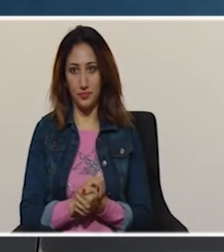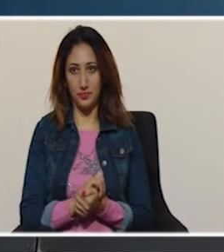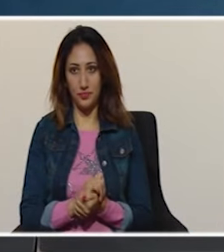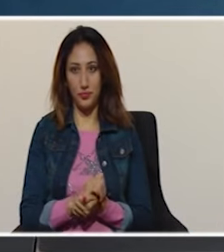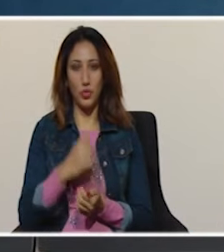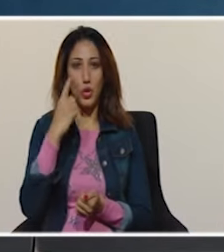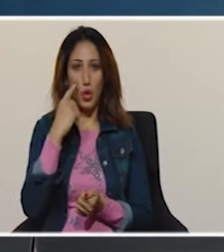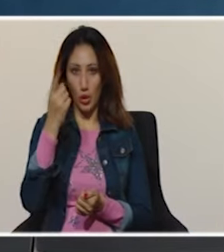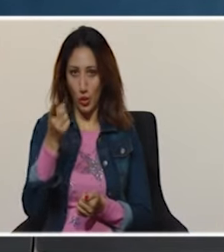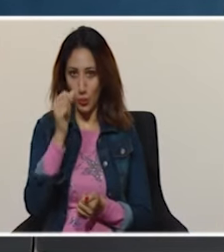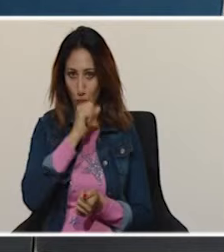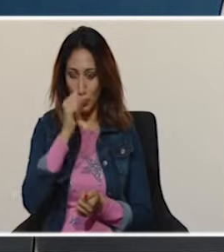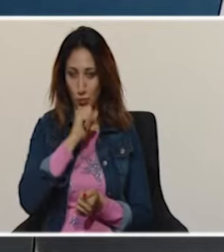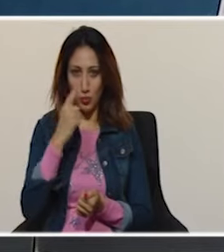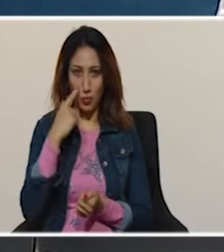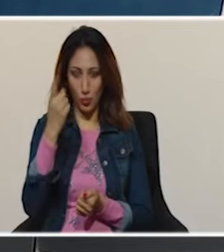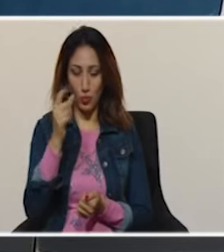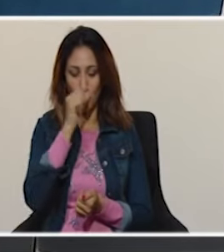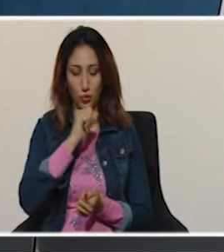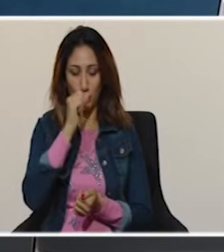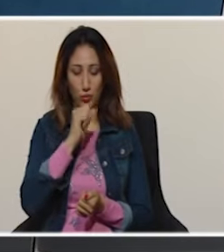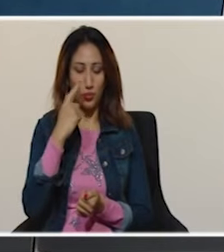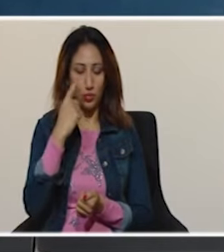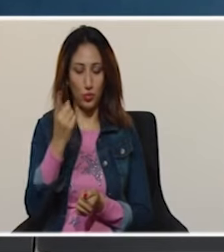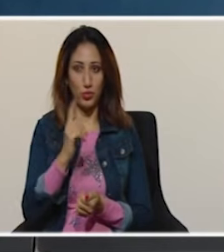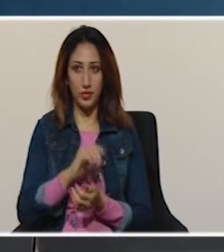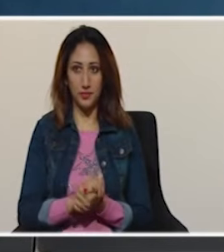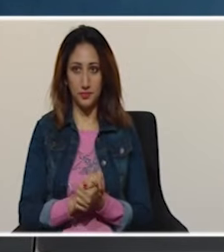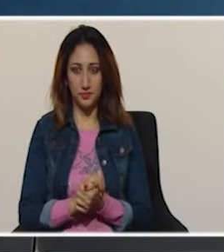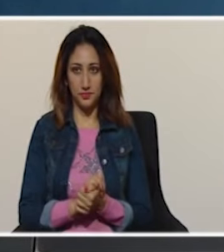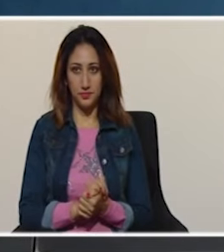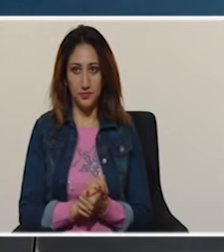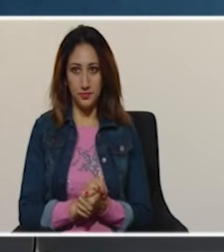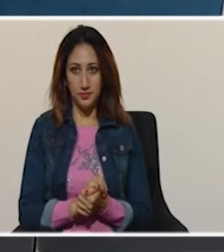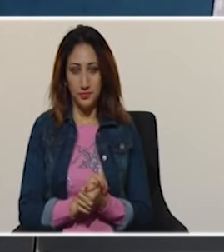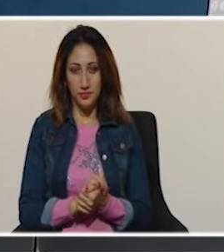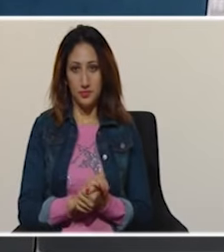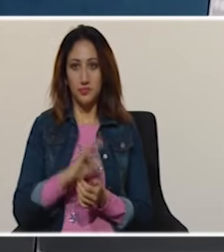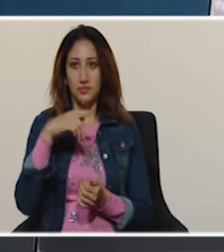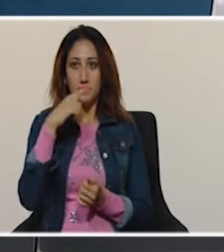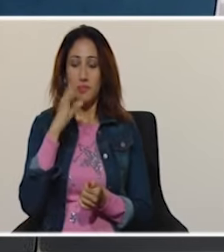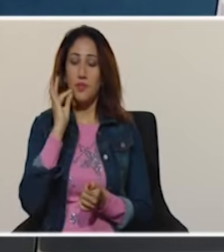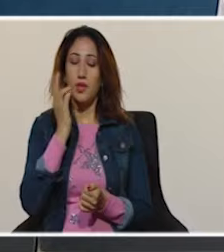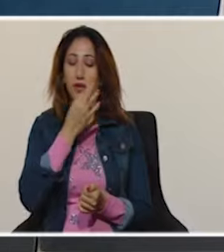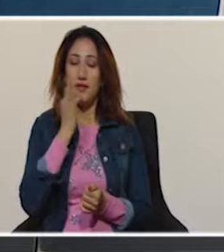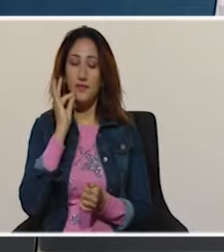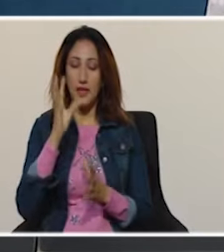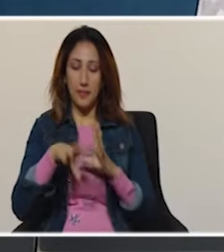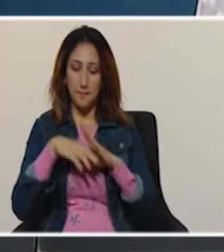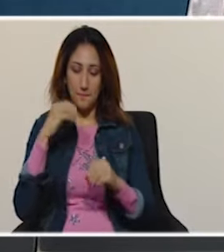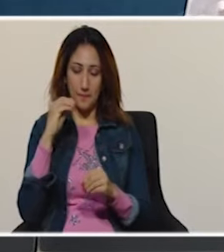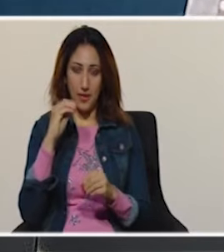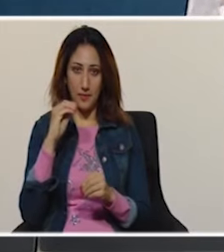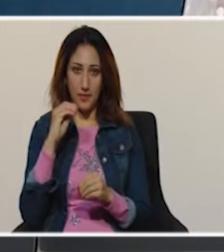لعيونك هنسمع اغنيه بحبها كثير، لانه بتذكرني بعمر الشريف طبعا، فيلم الرائع زوربا ذا جريك.